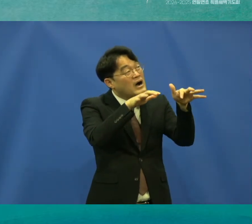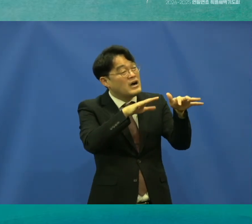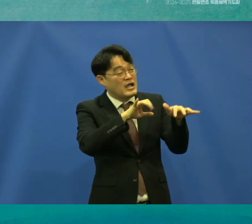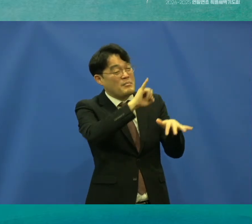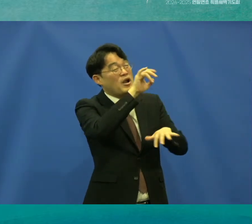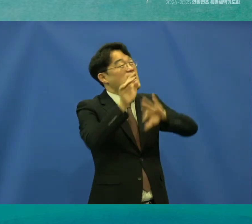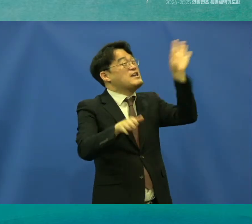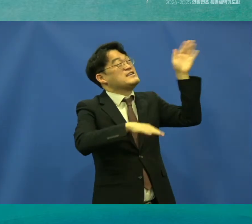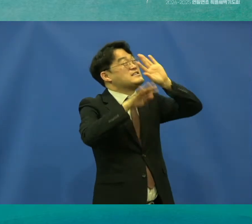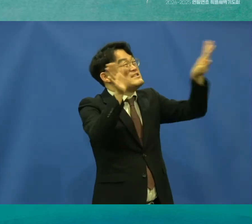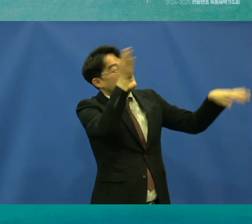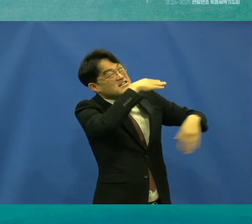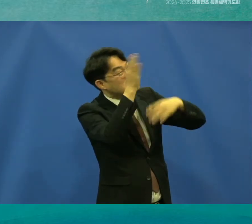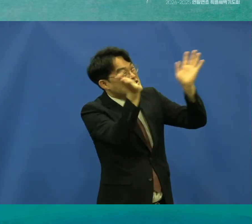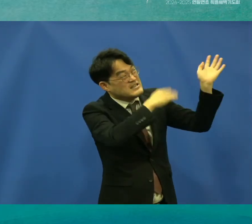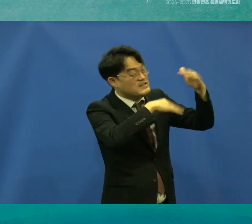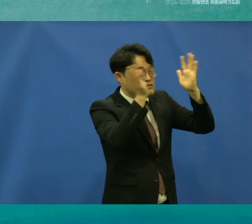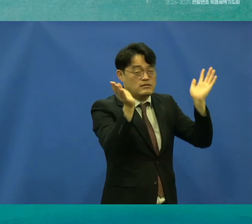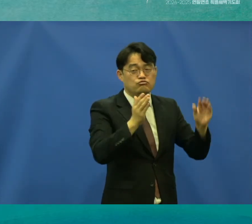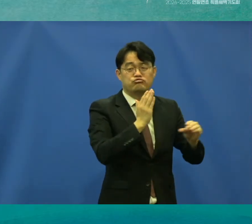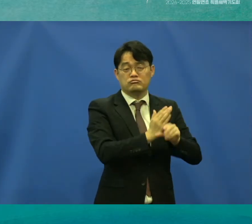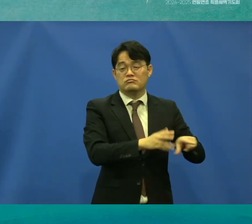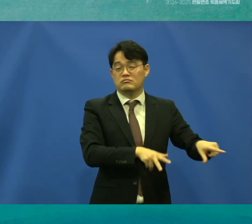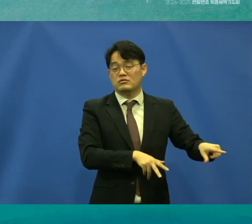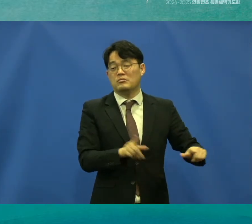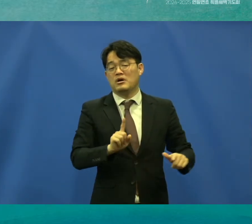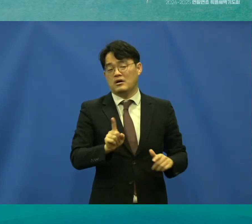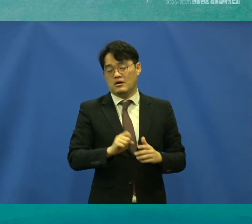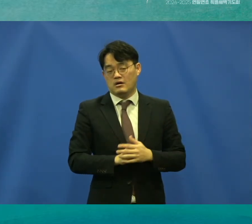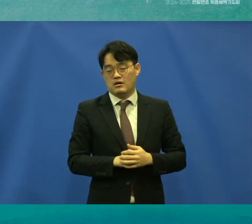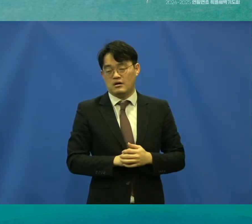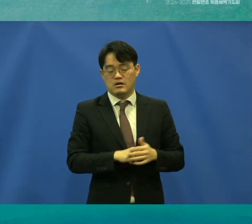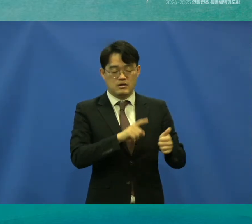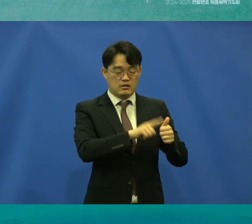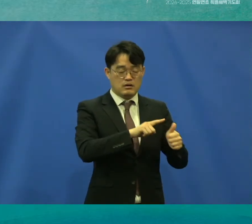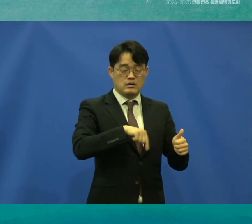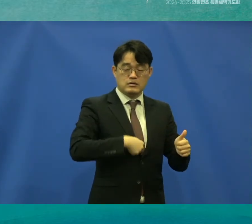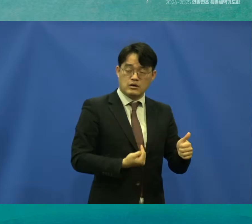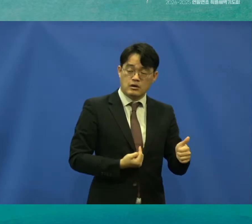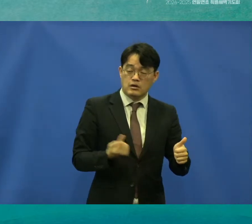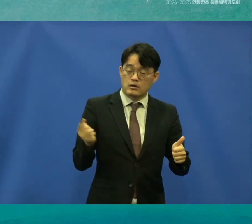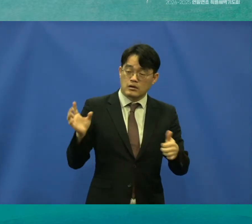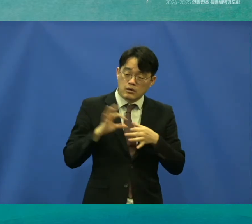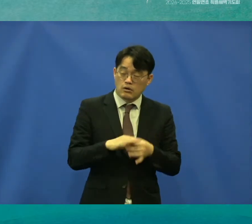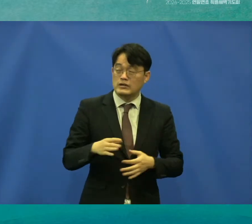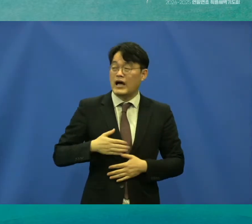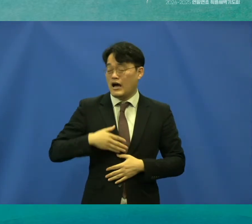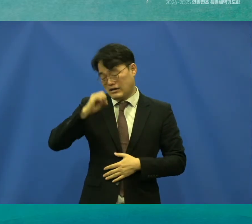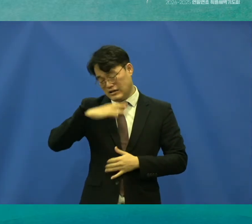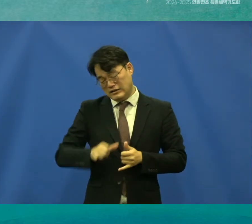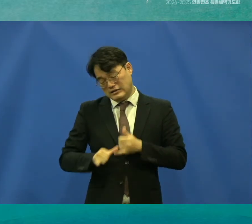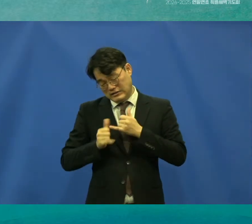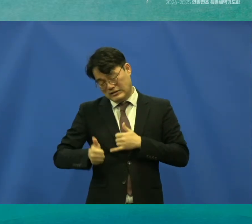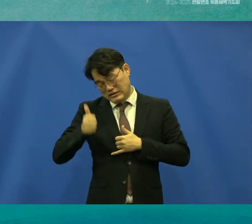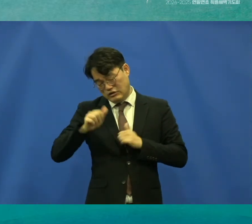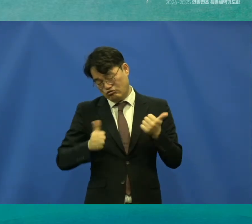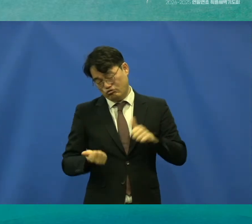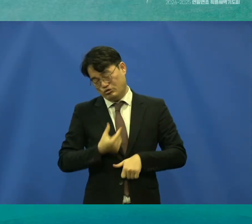싶다예요. 요나가 지금 계속 죽고 싶다는 얘기를 하잖아요. 내가 죽고 싶은 이유가 뭐예요? 삶에 살아야